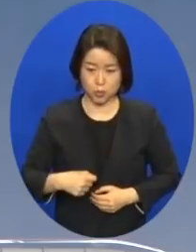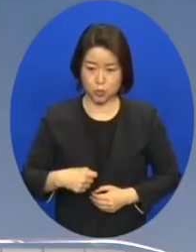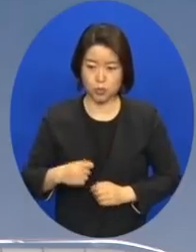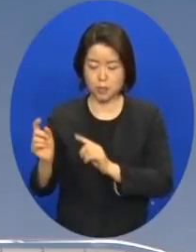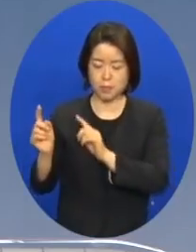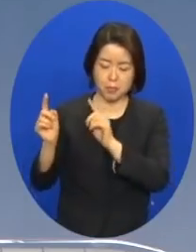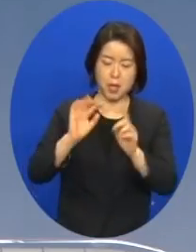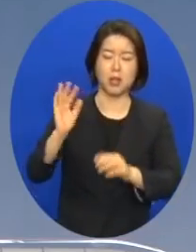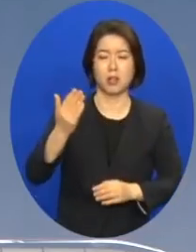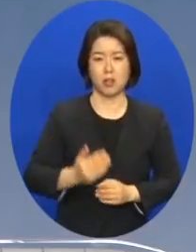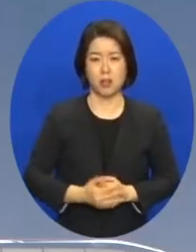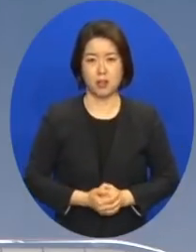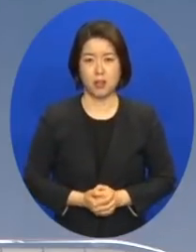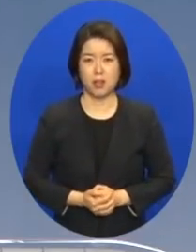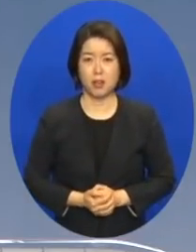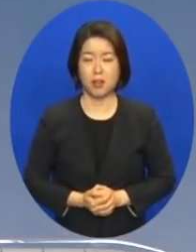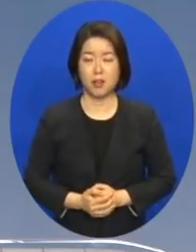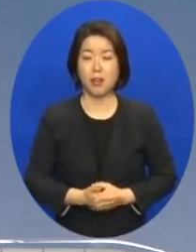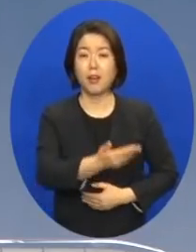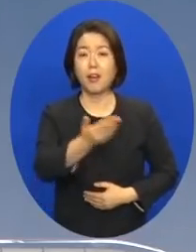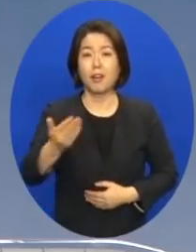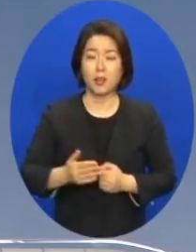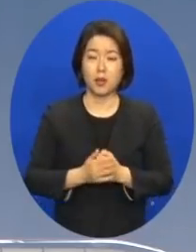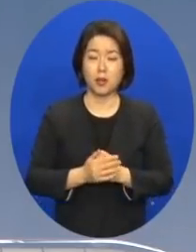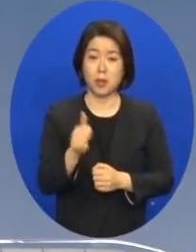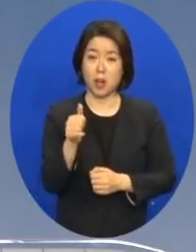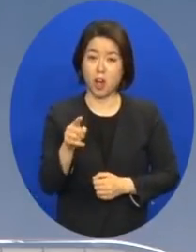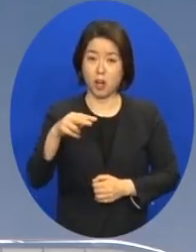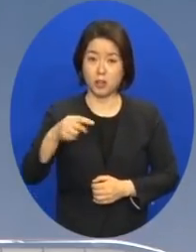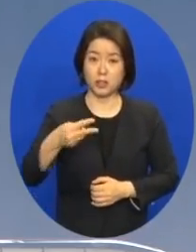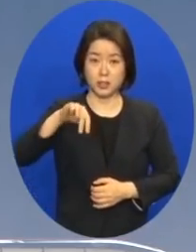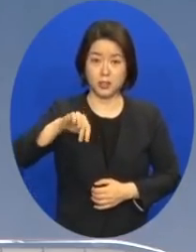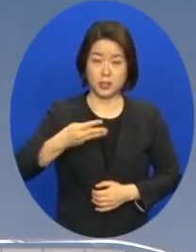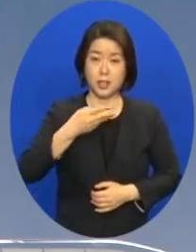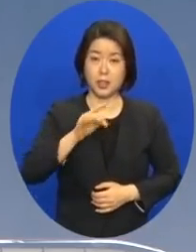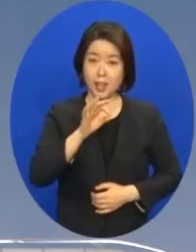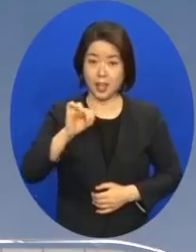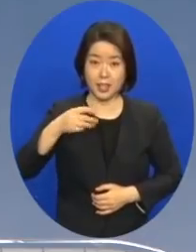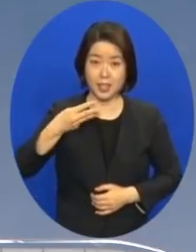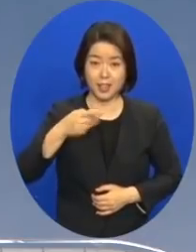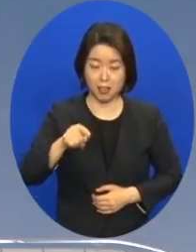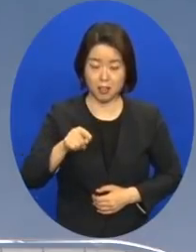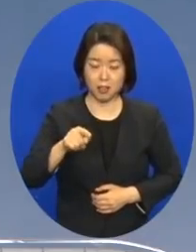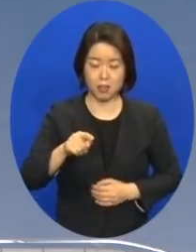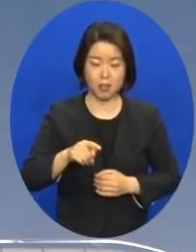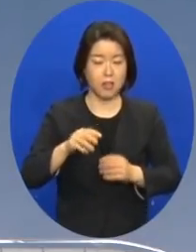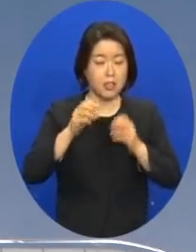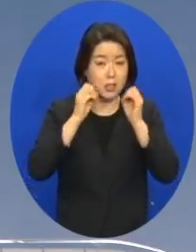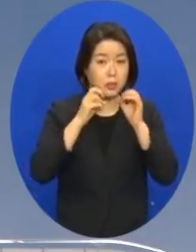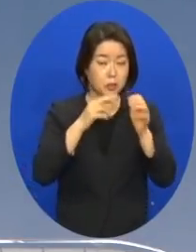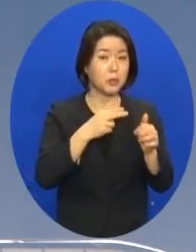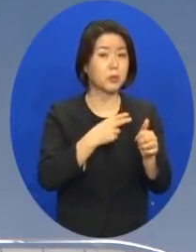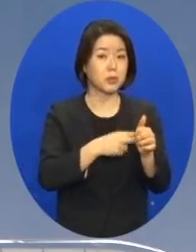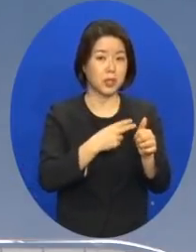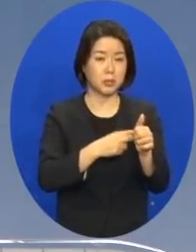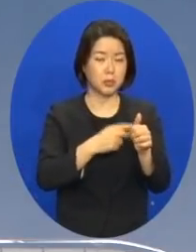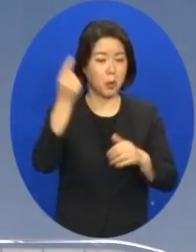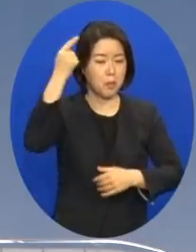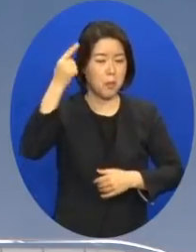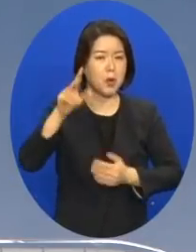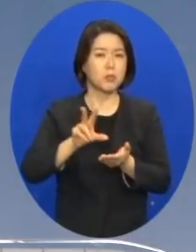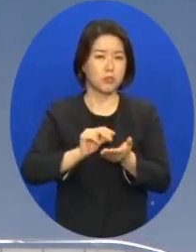거예요. 여러분, 허드슨 테일러 선교사도 머리 문제 신경 썼지요. 네.